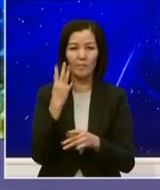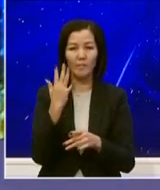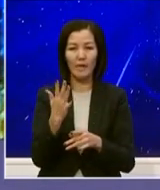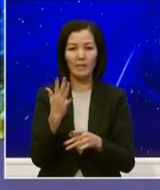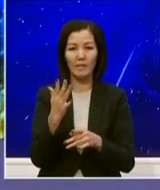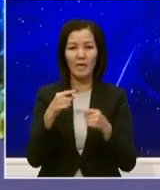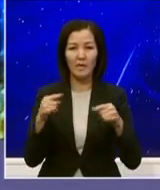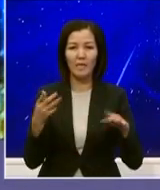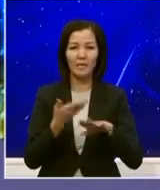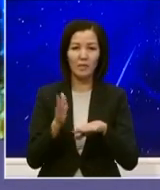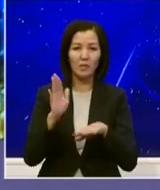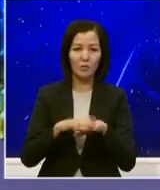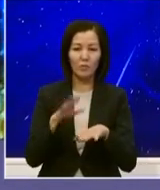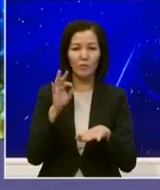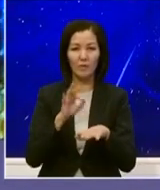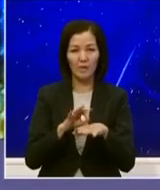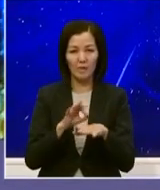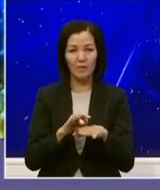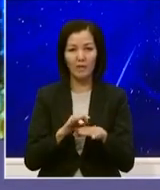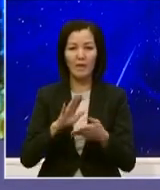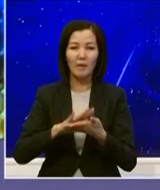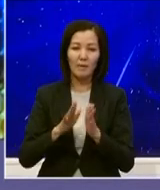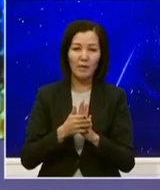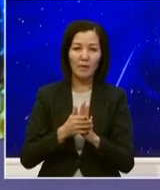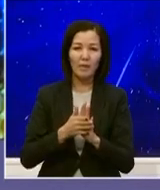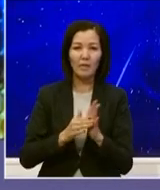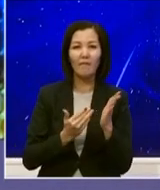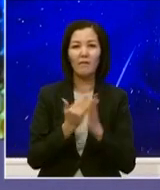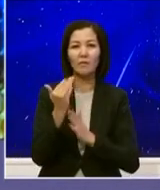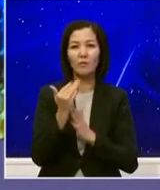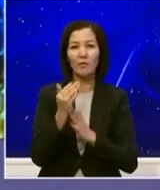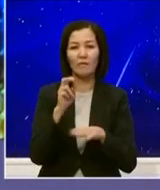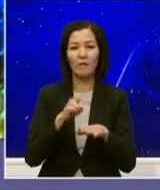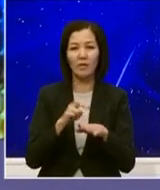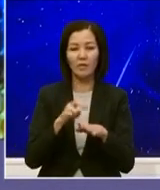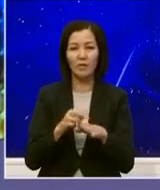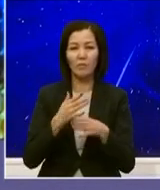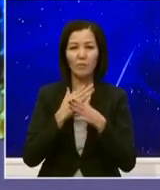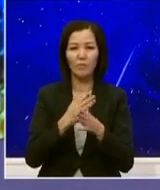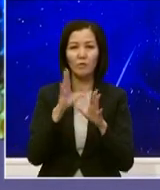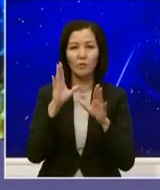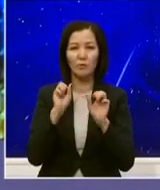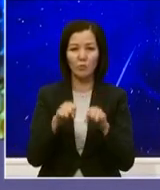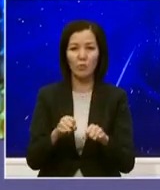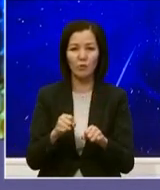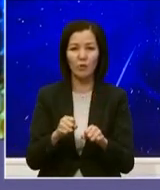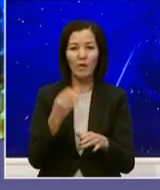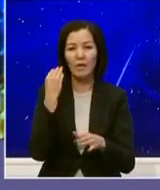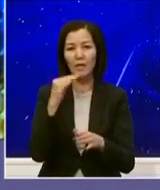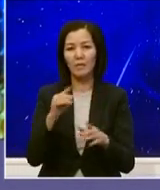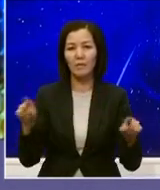с различными тяжелыми аномалиями. Благоприятные условия и высокая квалифицированная помощь врачей смогут повлиять на